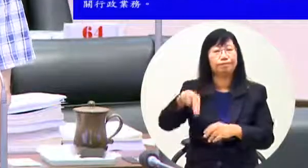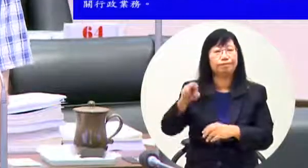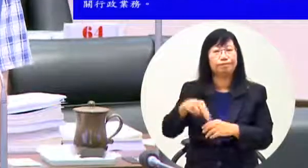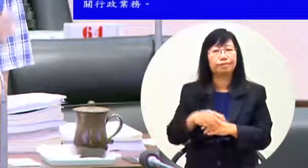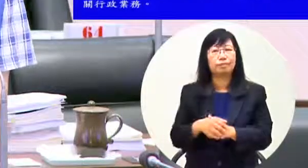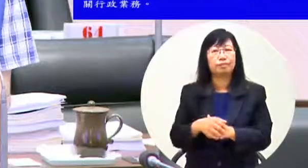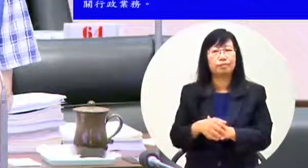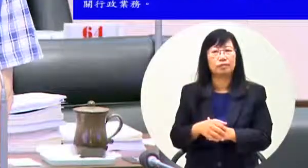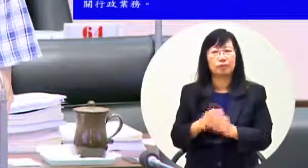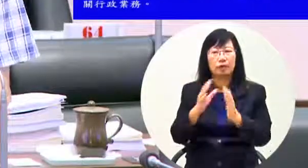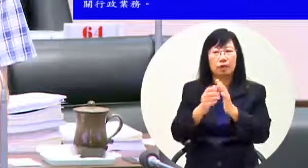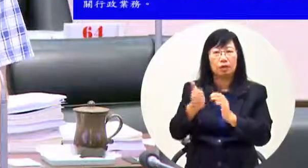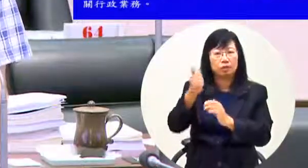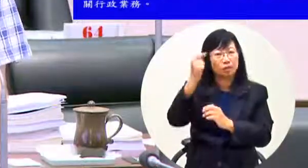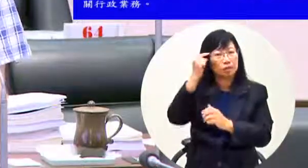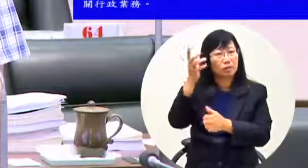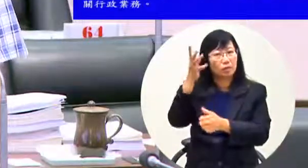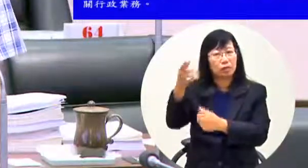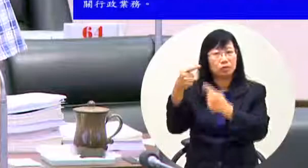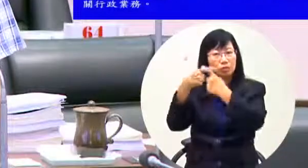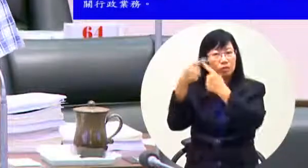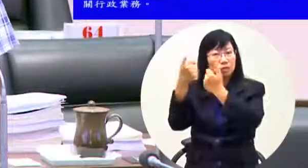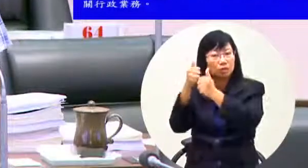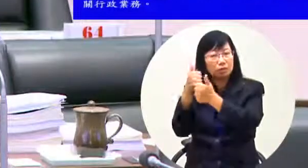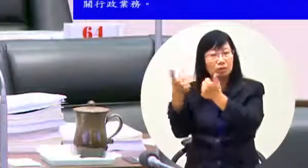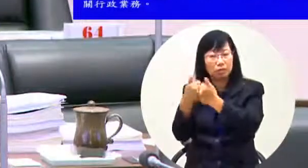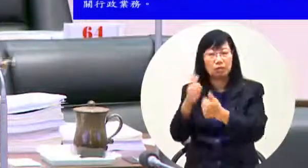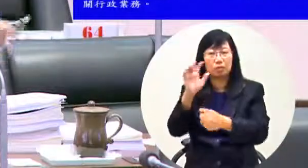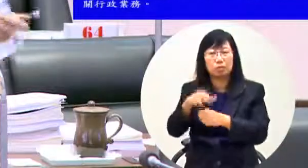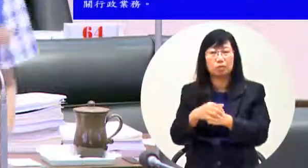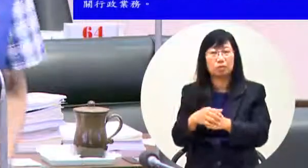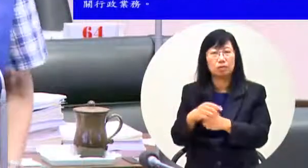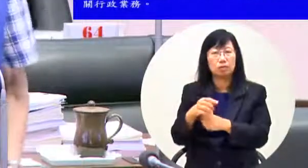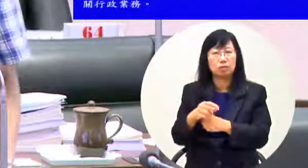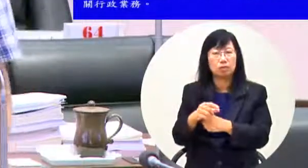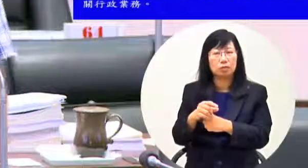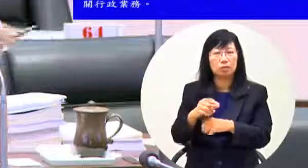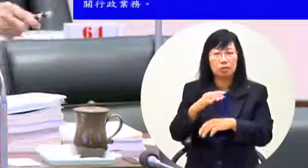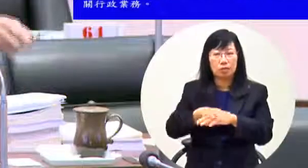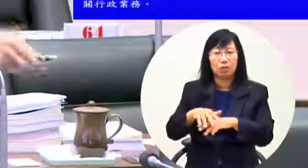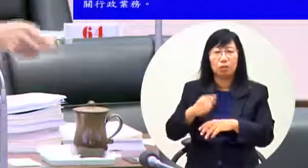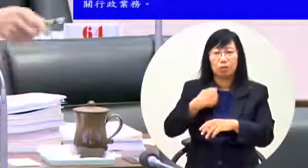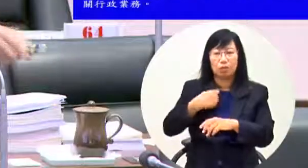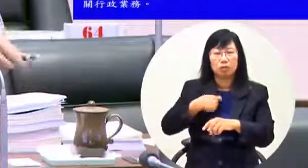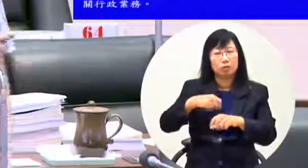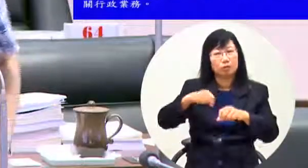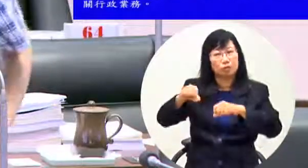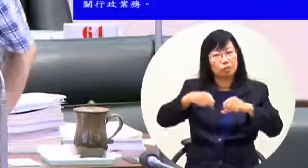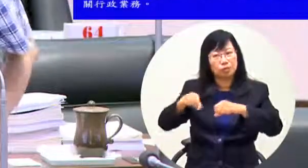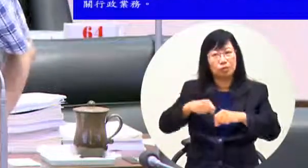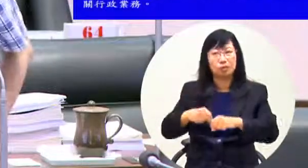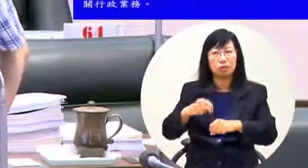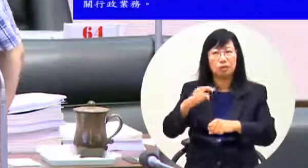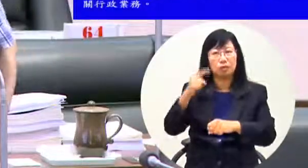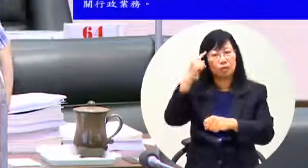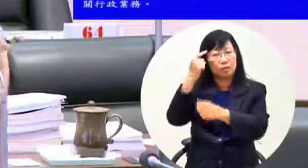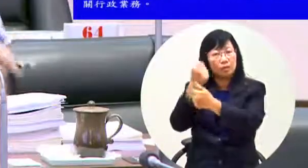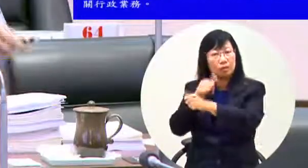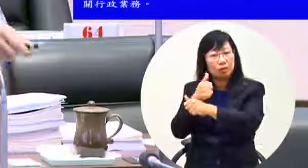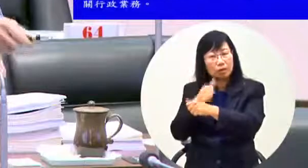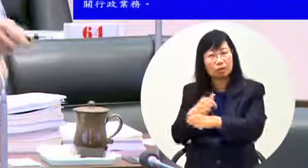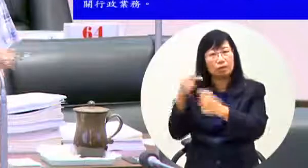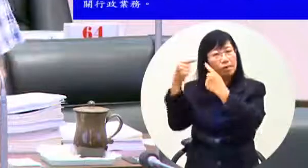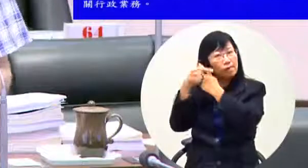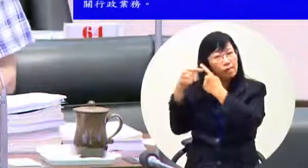啊，你真高，这个什么规划，哦，在这考核研究这些，我想你研究很久啊，十几冬